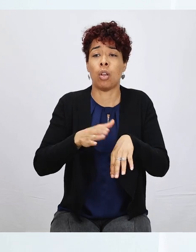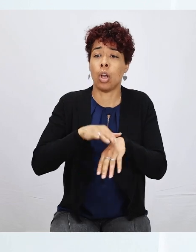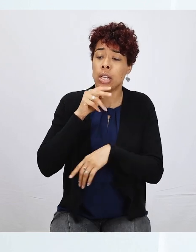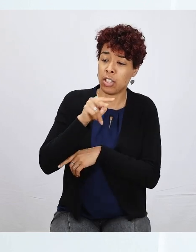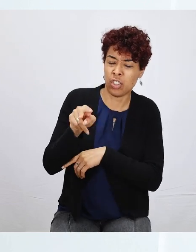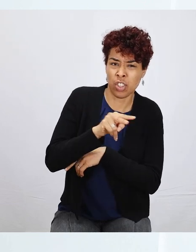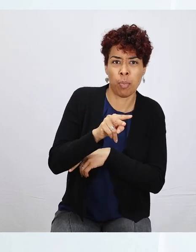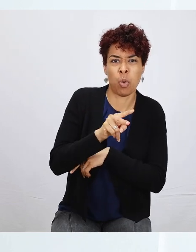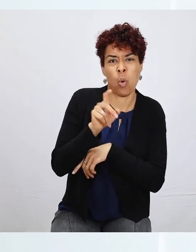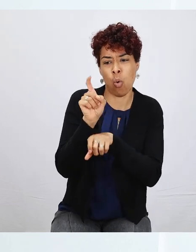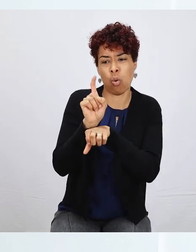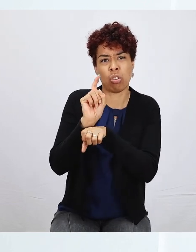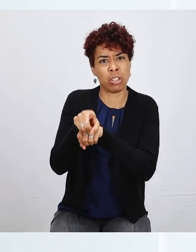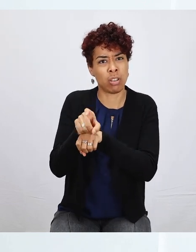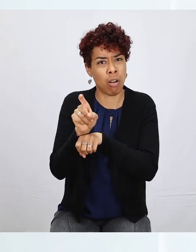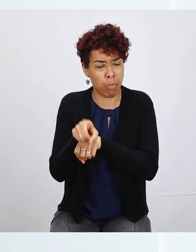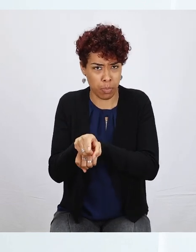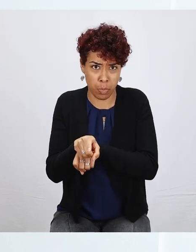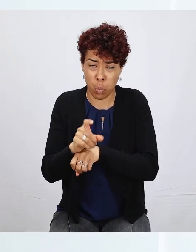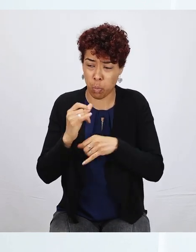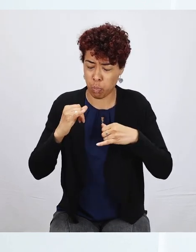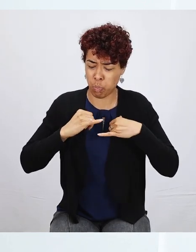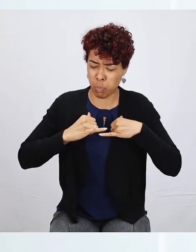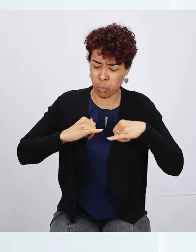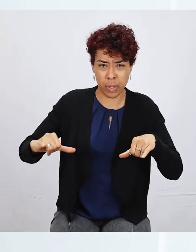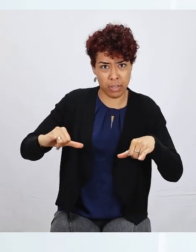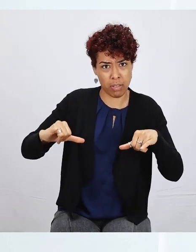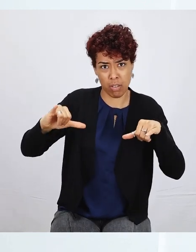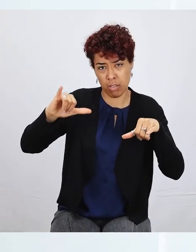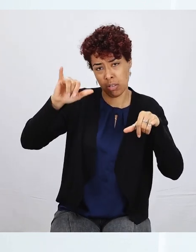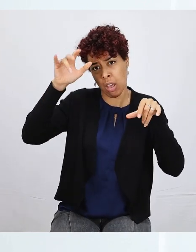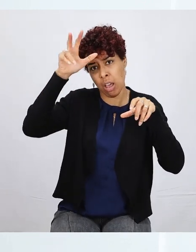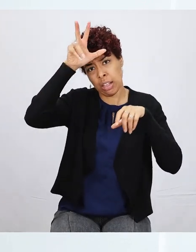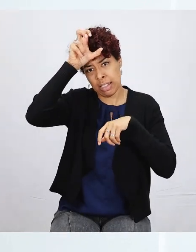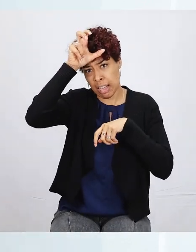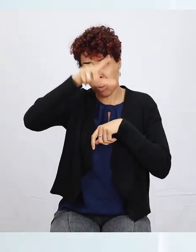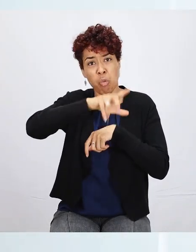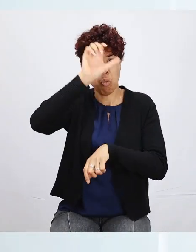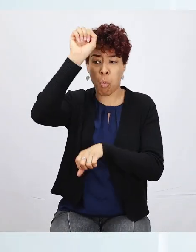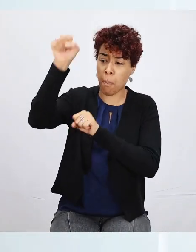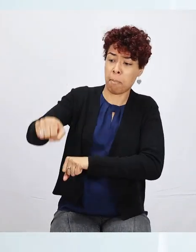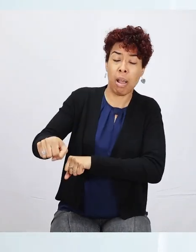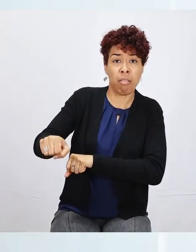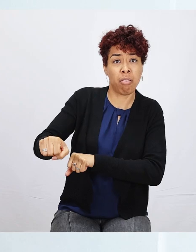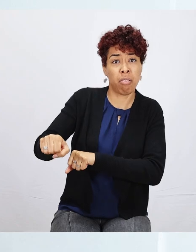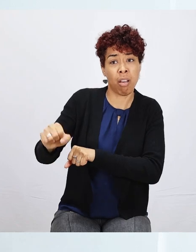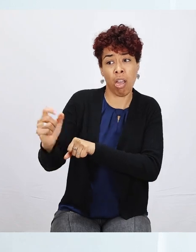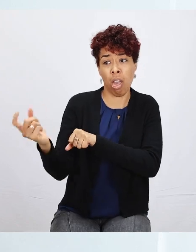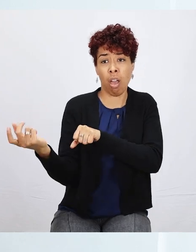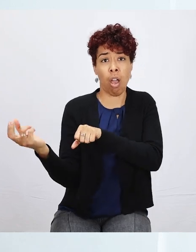et les scorpions et sur toute la puissance de l'ennemi, et rien ne pourra vous nuire. Amen. »